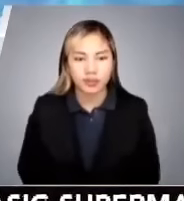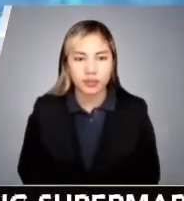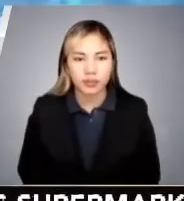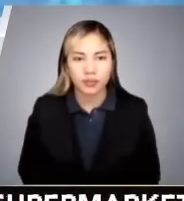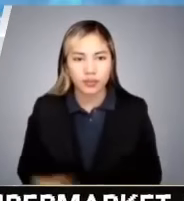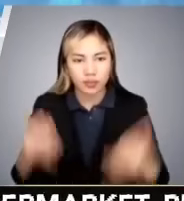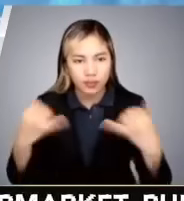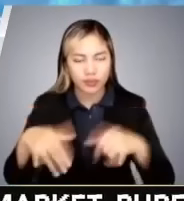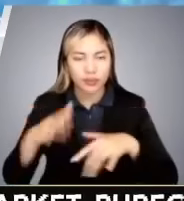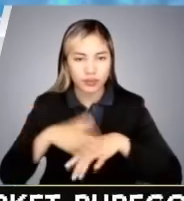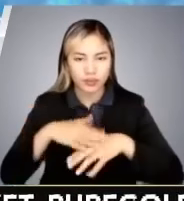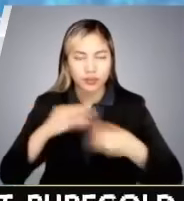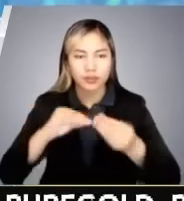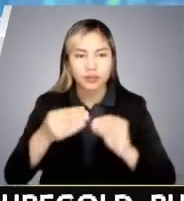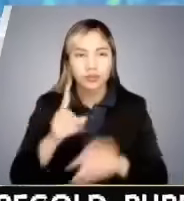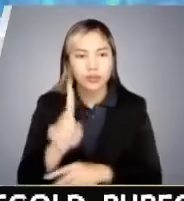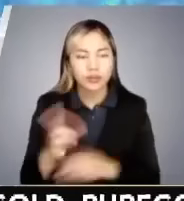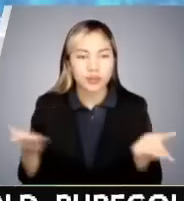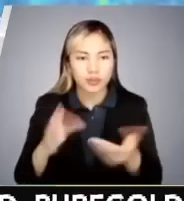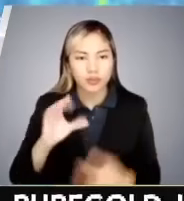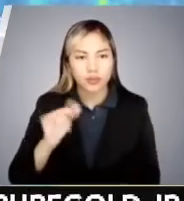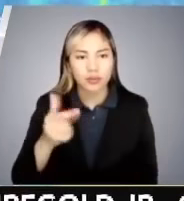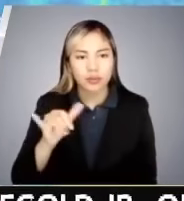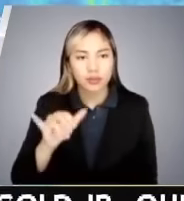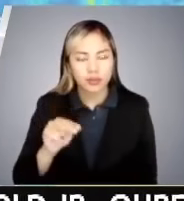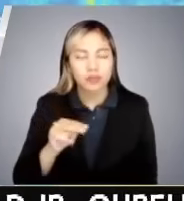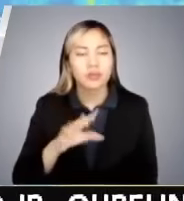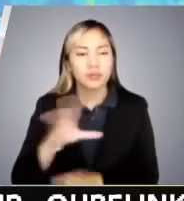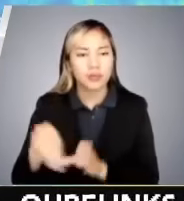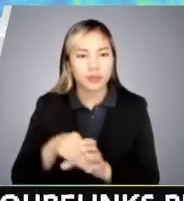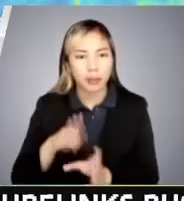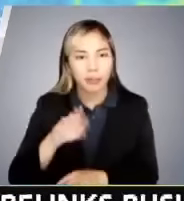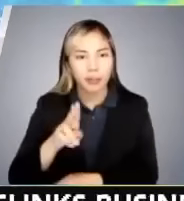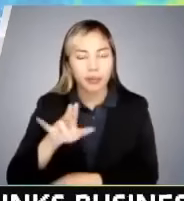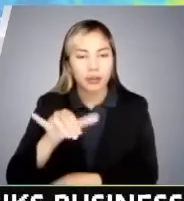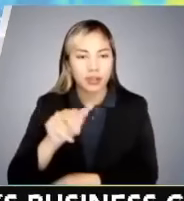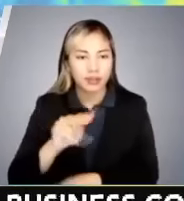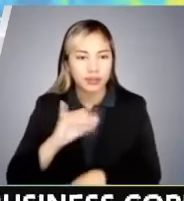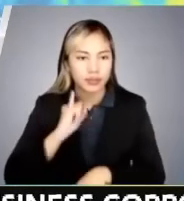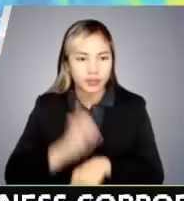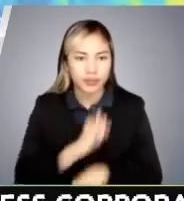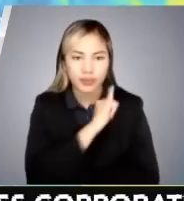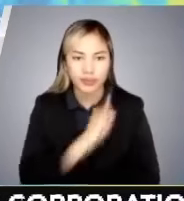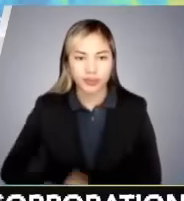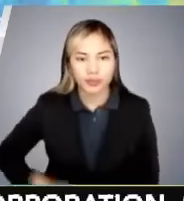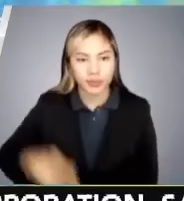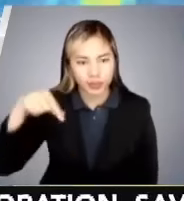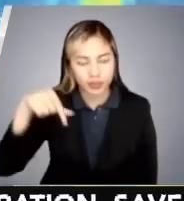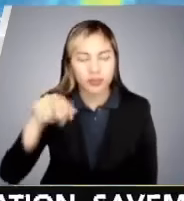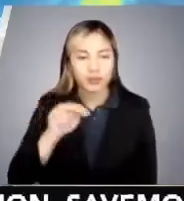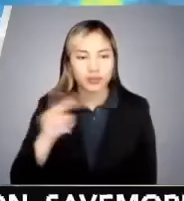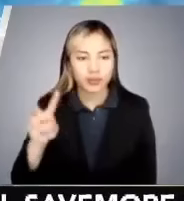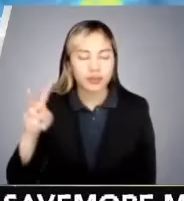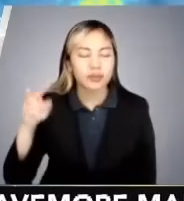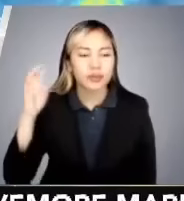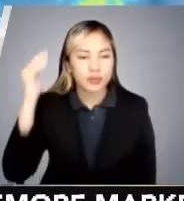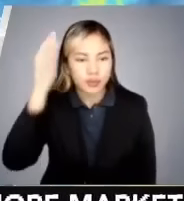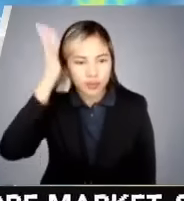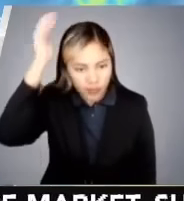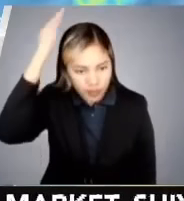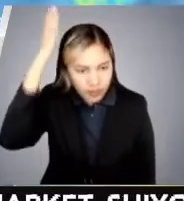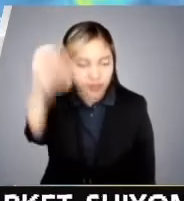number 1 sa Cagayan kasama ang Babuyan Islands, Isabela, Quirino, Nueva Vizcaya, Apayao, Kalinga, Abra,